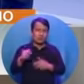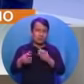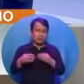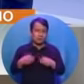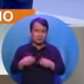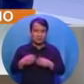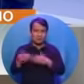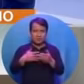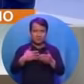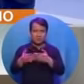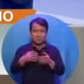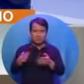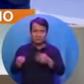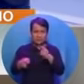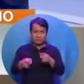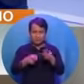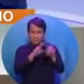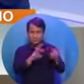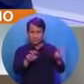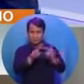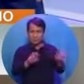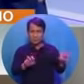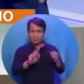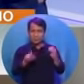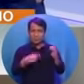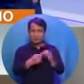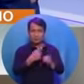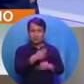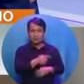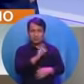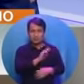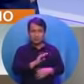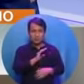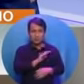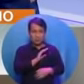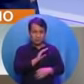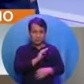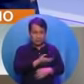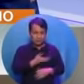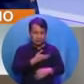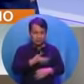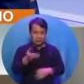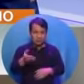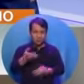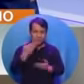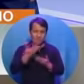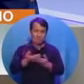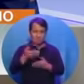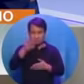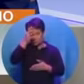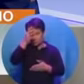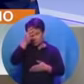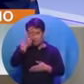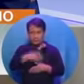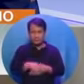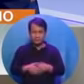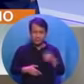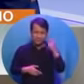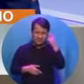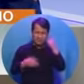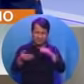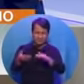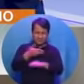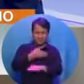po, kahit naman po, investigahan po dito kung ano po yung ugali ni Papa. Mabait po talaga po si Papa. Ayun. Kasi iniisip ko kanina,